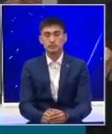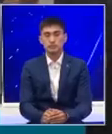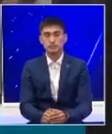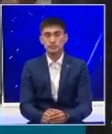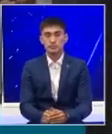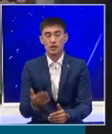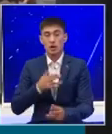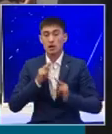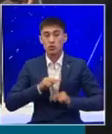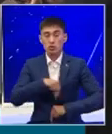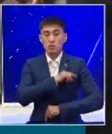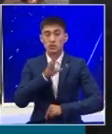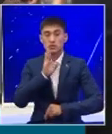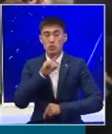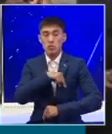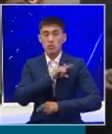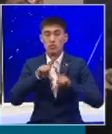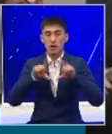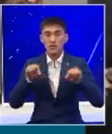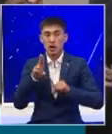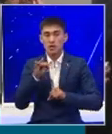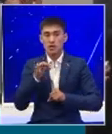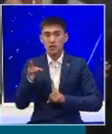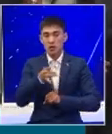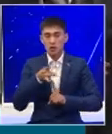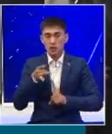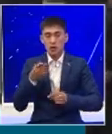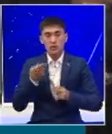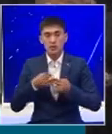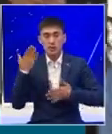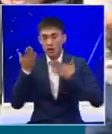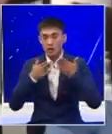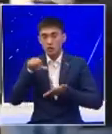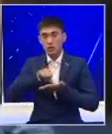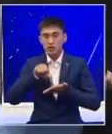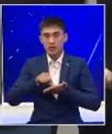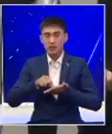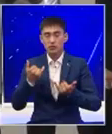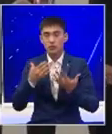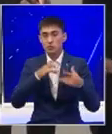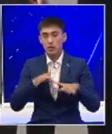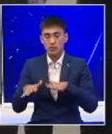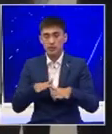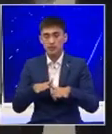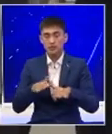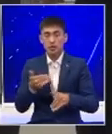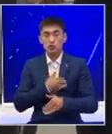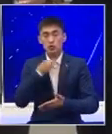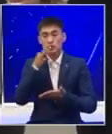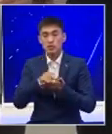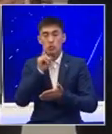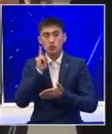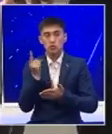Я работаю медсестрой в многопрофильной больнице карасайского района Я очень рада принять участие в сегодняшнем мероприятии хочу сказать